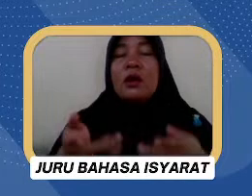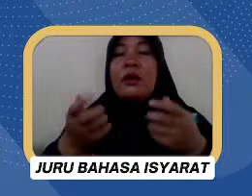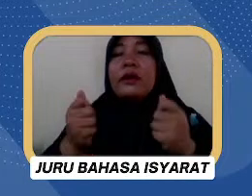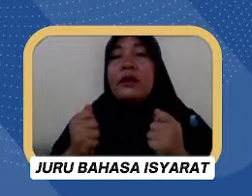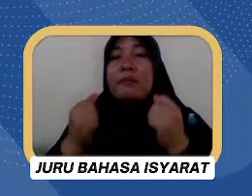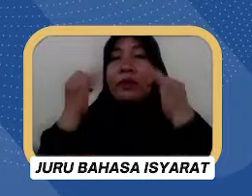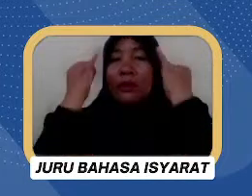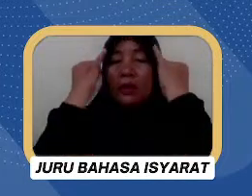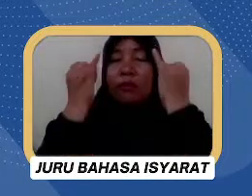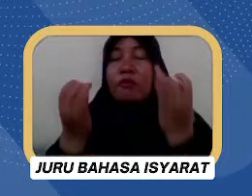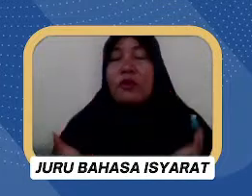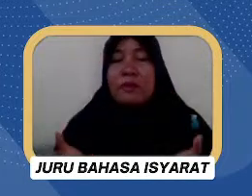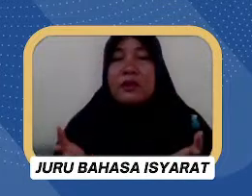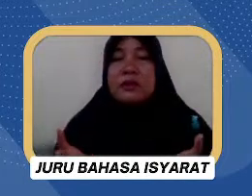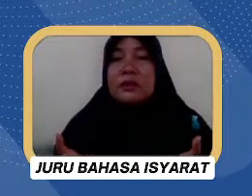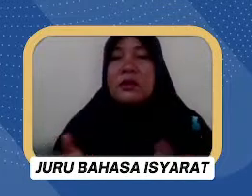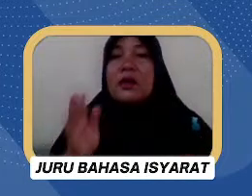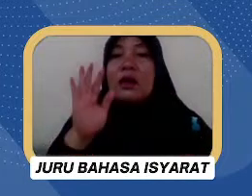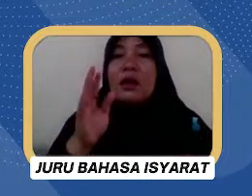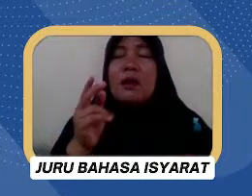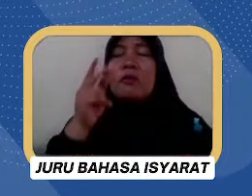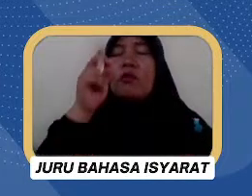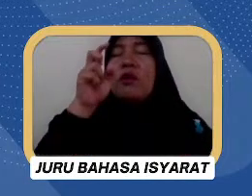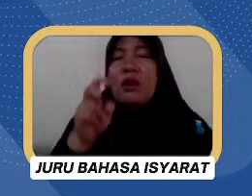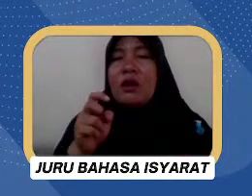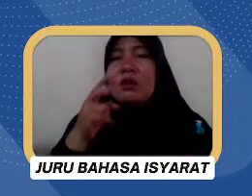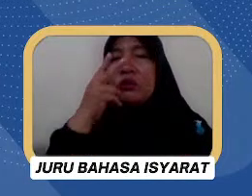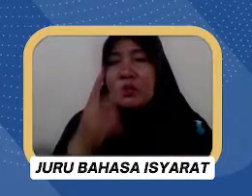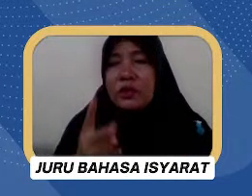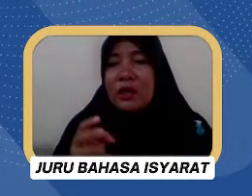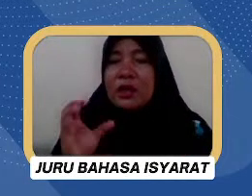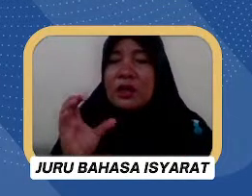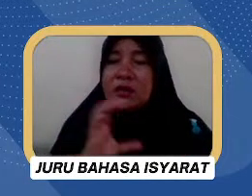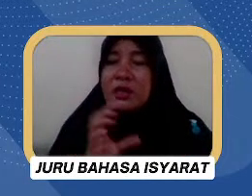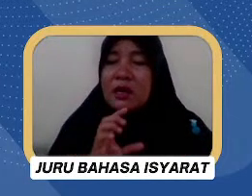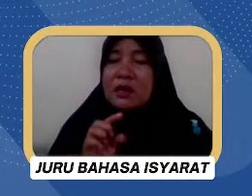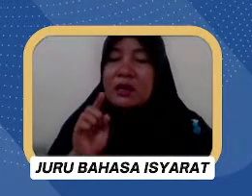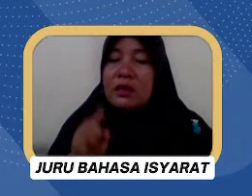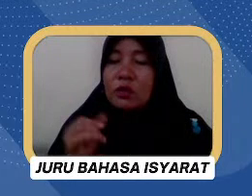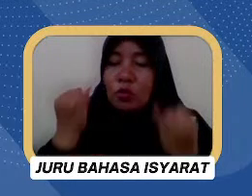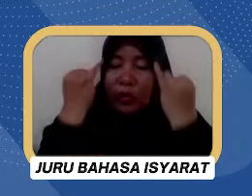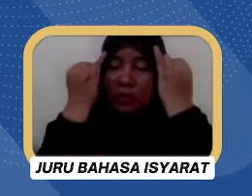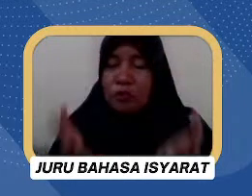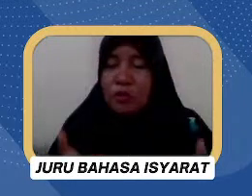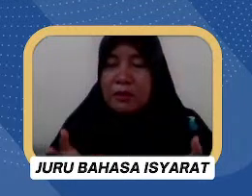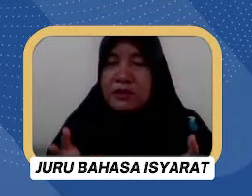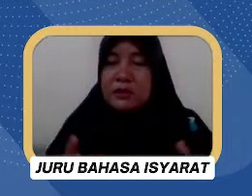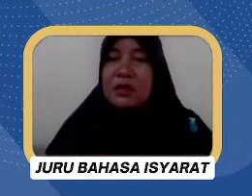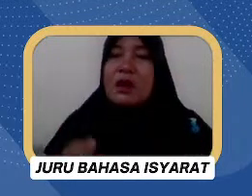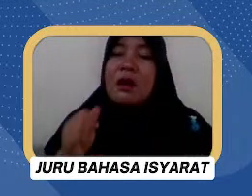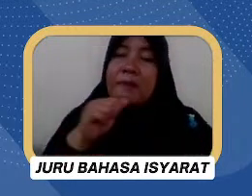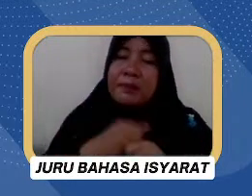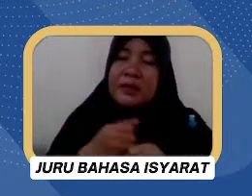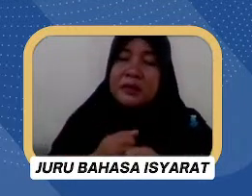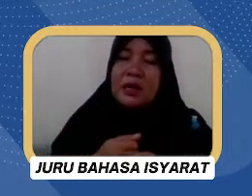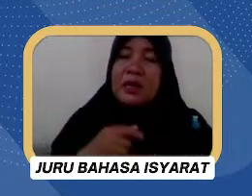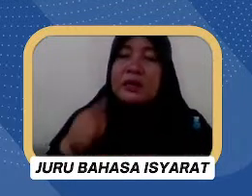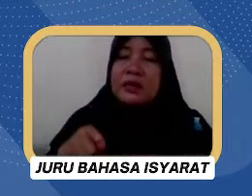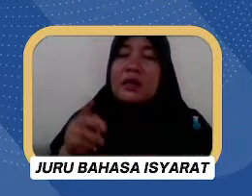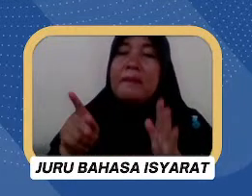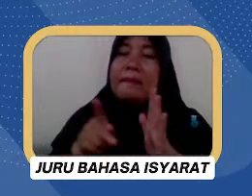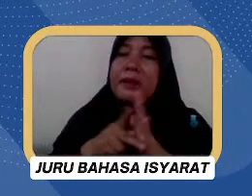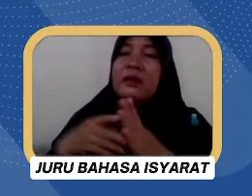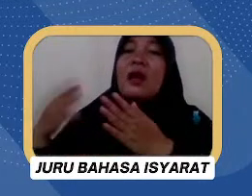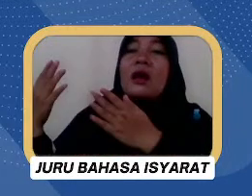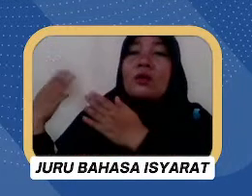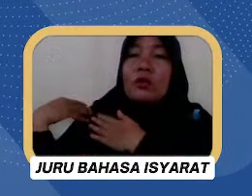masyarakat atau mungkin mendapatkan di mana. Maka tentunya atas kita ini adalah sebagai kunci untuk bermedia sosial